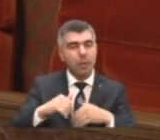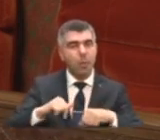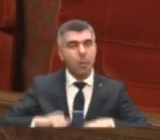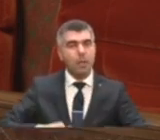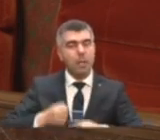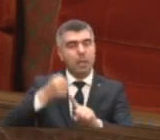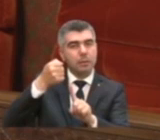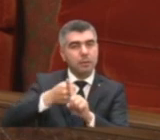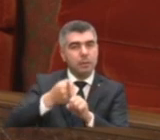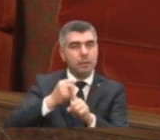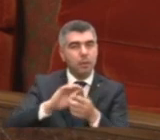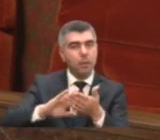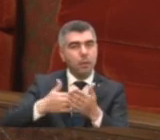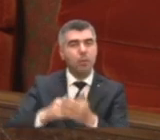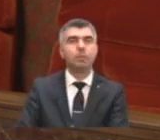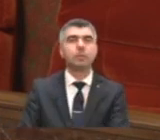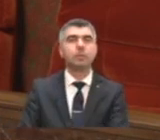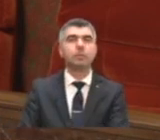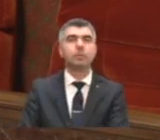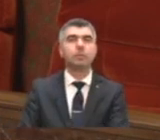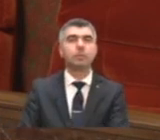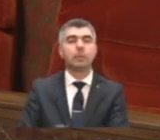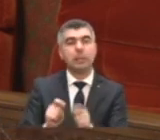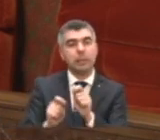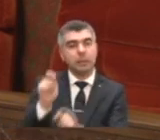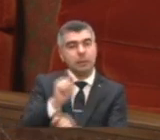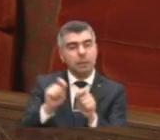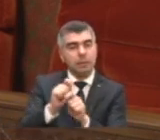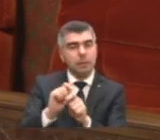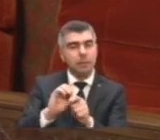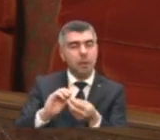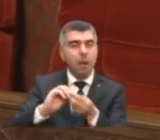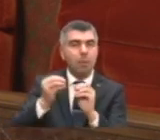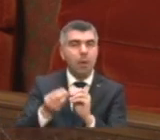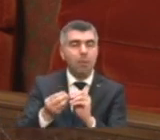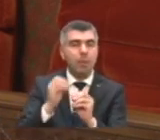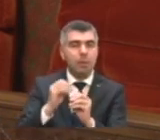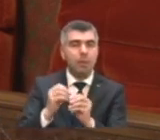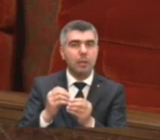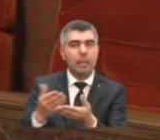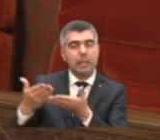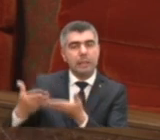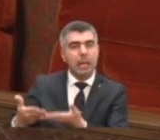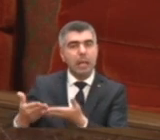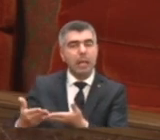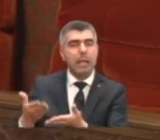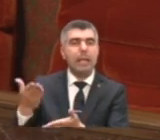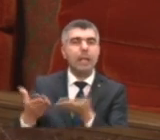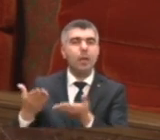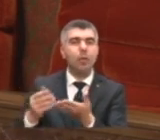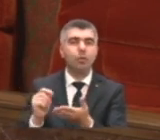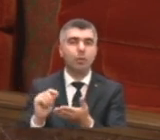الأوراش الإصلاحية التالية: أولا صياغة تصور شامل لحل إشكالية الحمولة، ثانيا تحديد شروط الولوج إلى